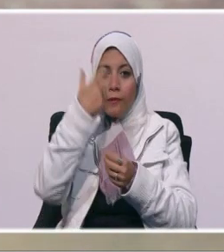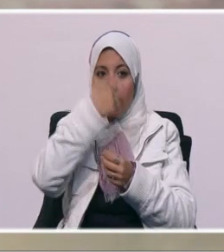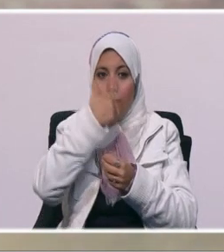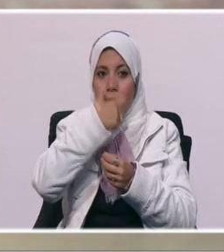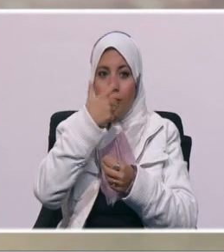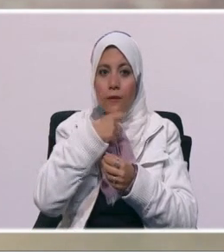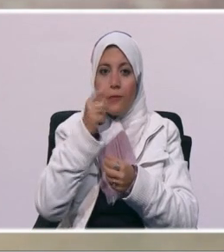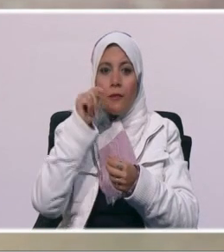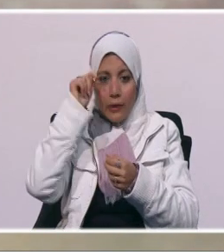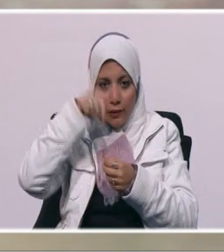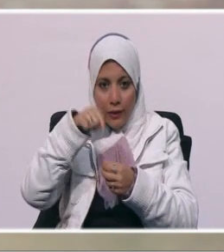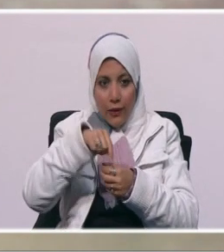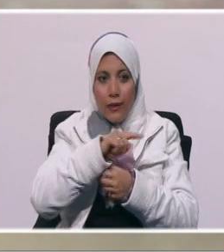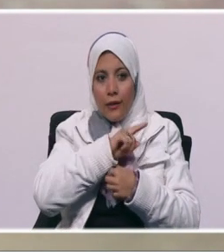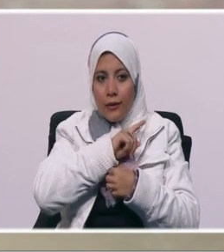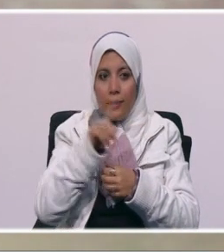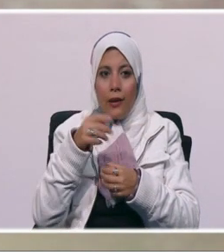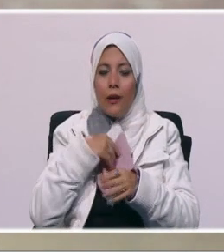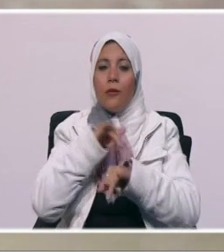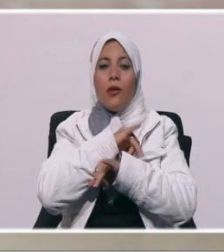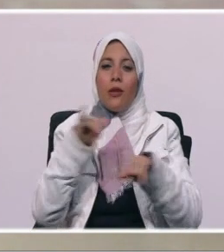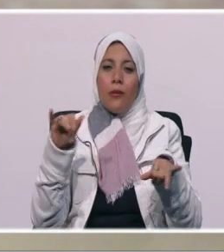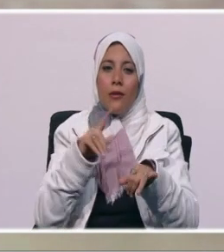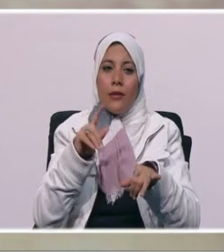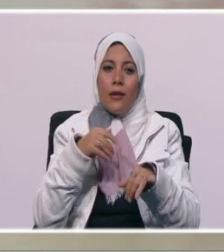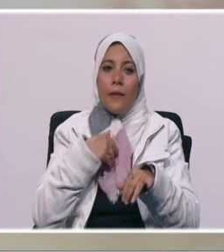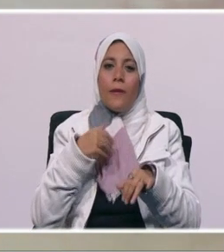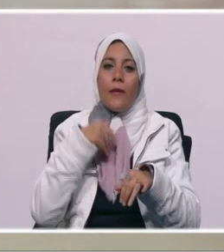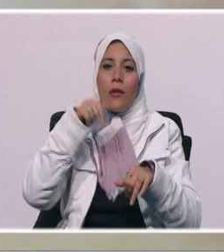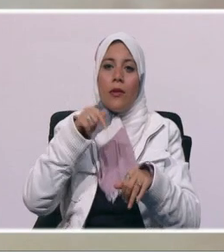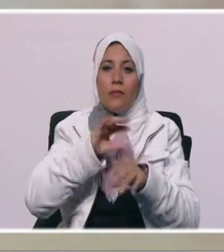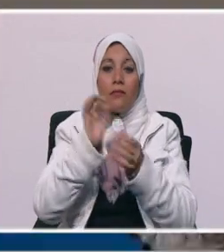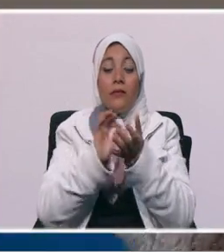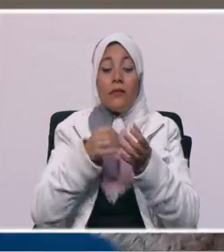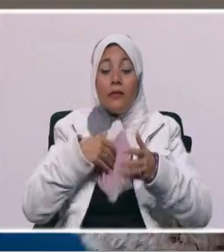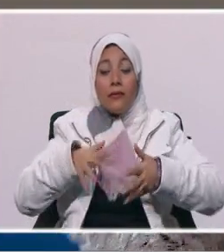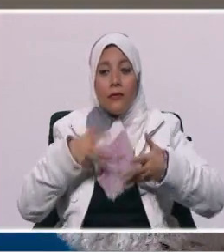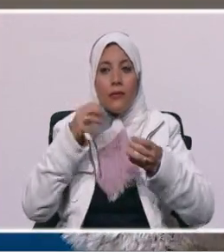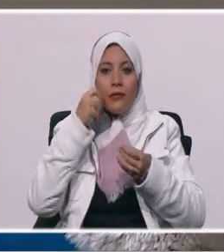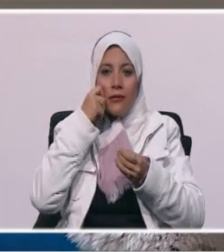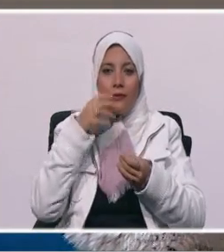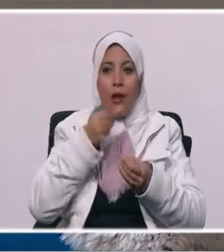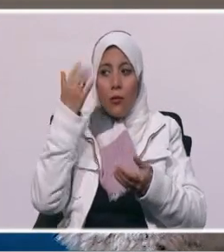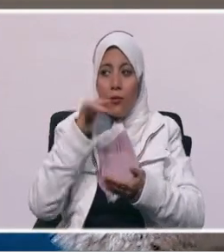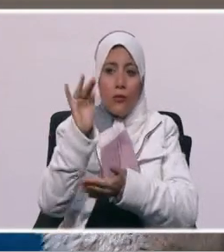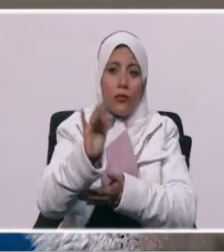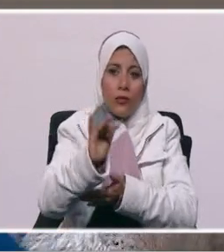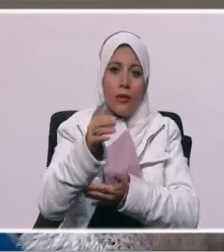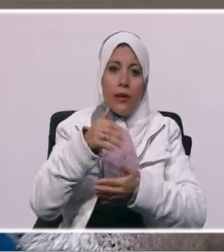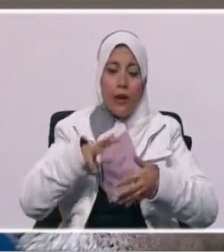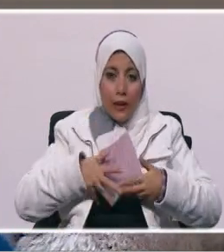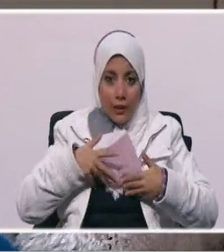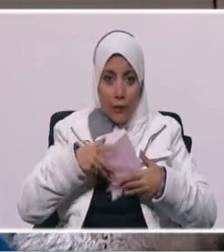بس انا النهارده لا ليه؟ كده مش عايزه ابوظ الميك اب. انا النهارده مقرره ان انا مش بتفر ليه؟ دايما بقولها من وانا صغيره، انا